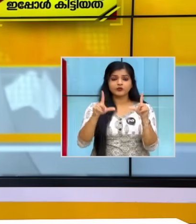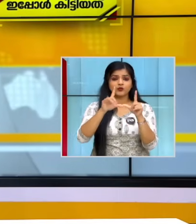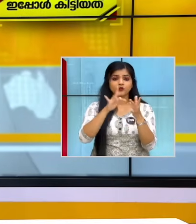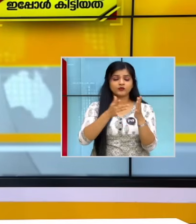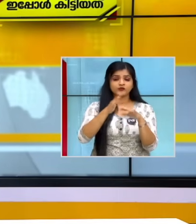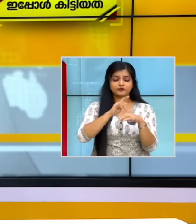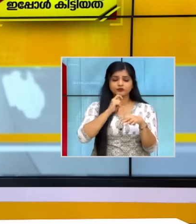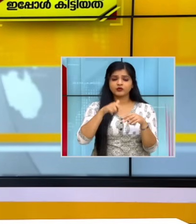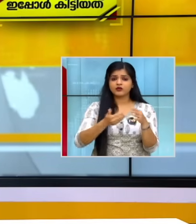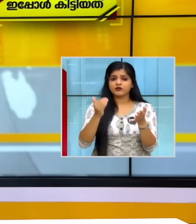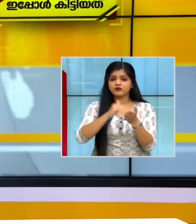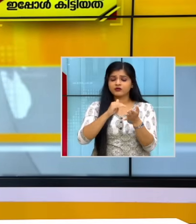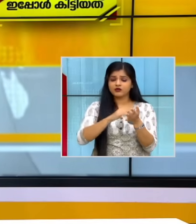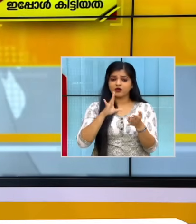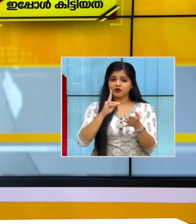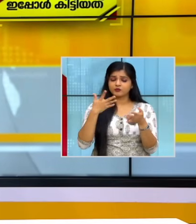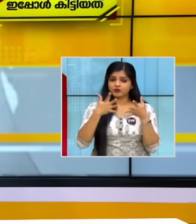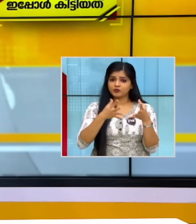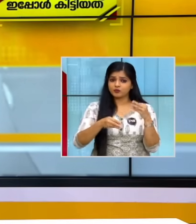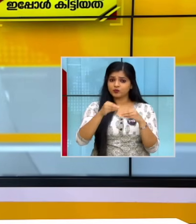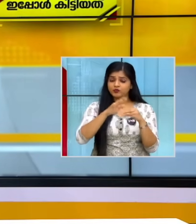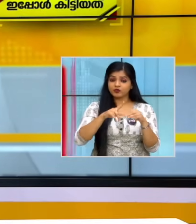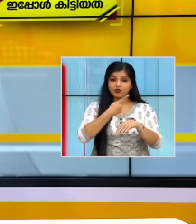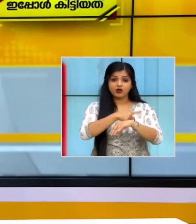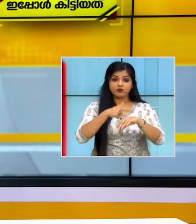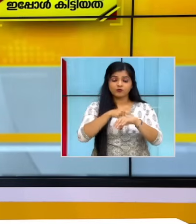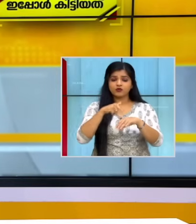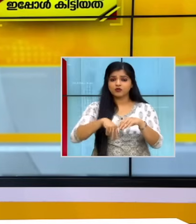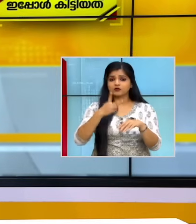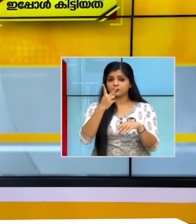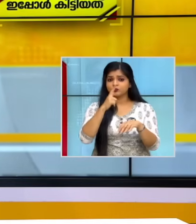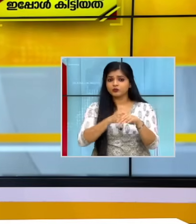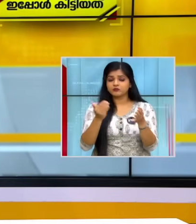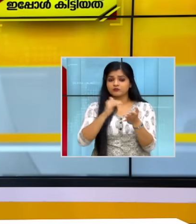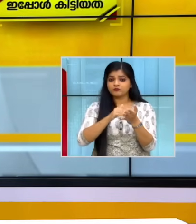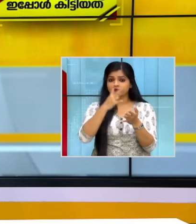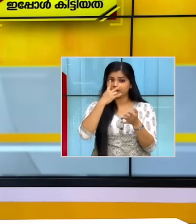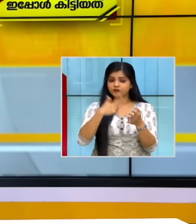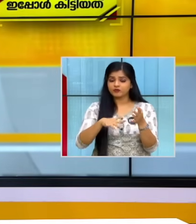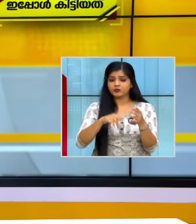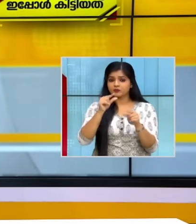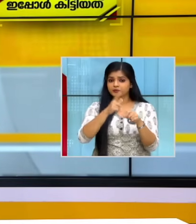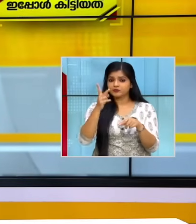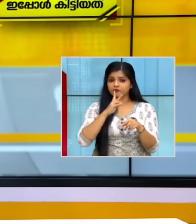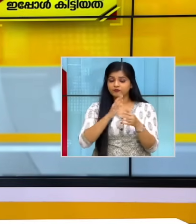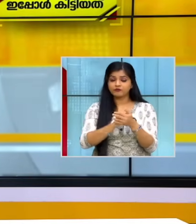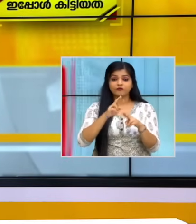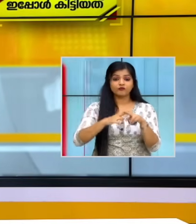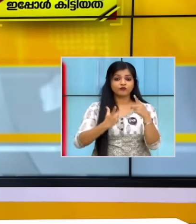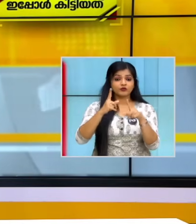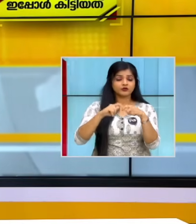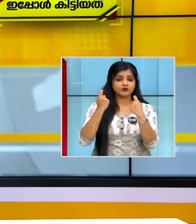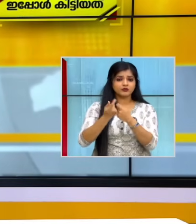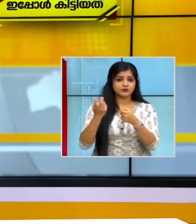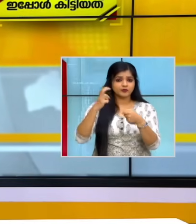തുടർച്ചയായി വന്യമൃഗശല്യം റിപ്പോർട്ട് ചെയ്യപ്പെടുന്നുണ്ട്. കടുവയെ 2 തവണ കണ്ടെന്ന് നാട്ടുകാർ പറയുന്നു. വനം വകുപ്പിന്റെ ഇടപെടൽ എങ്ങനെയാണ്? മറ്റു